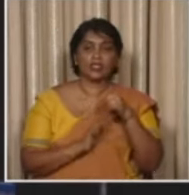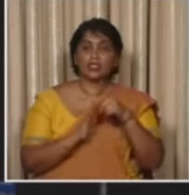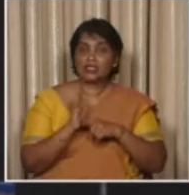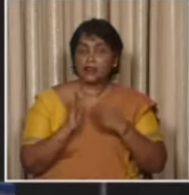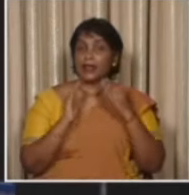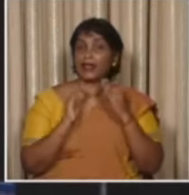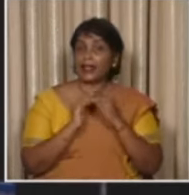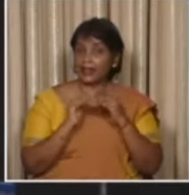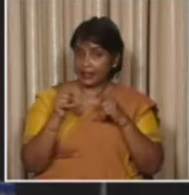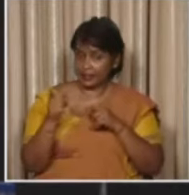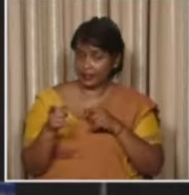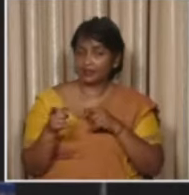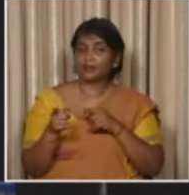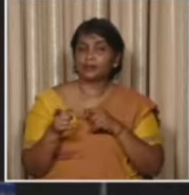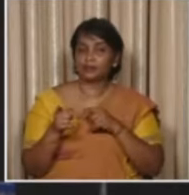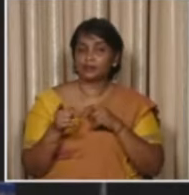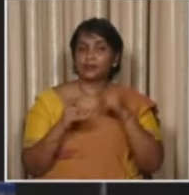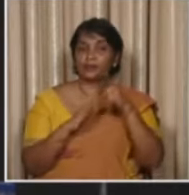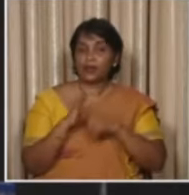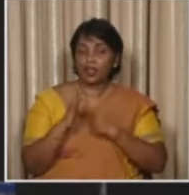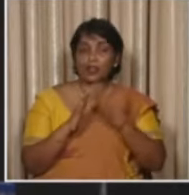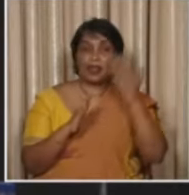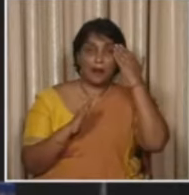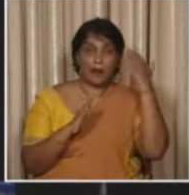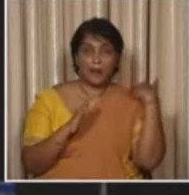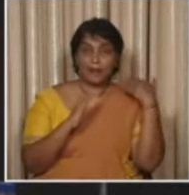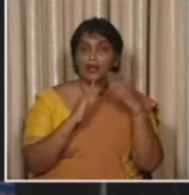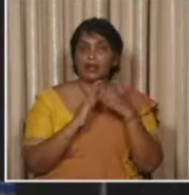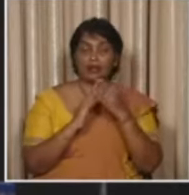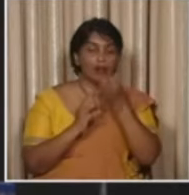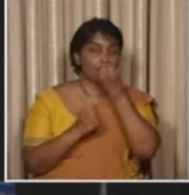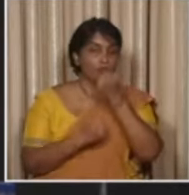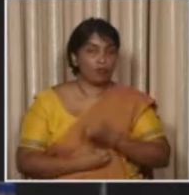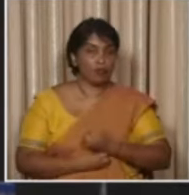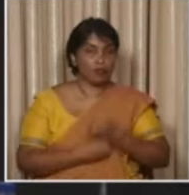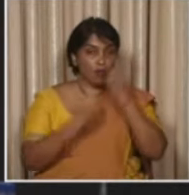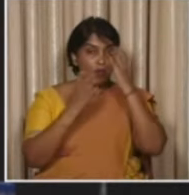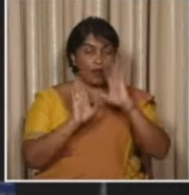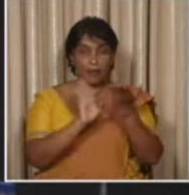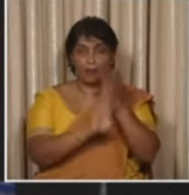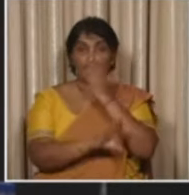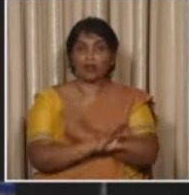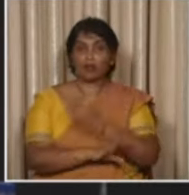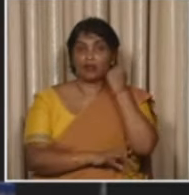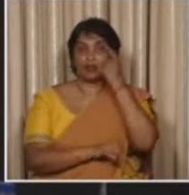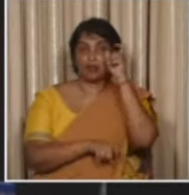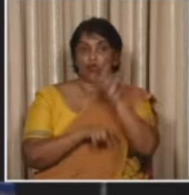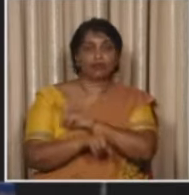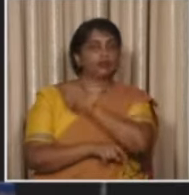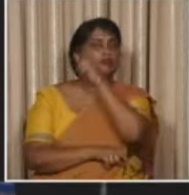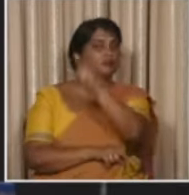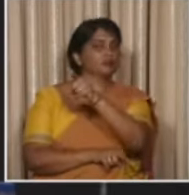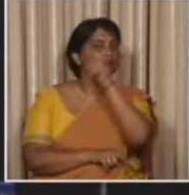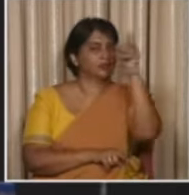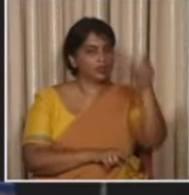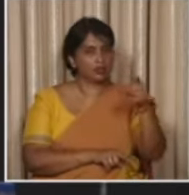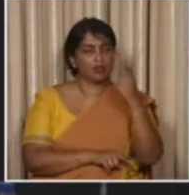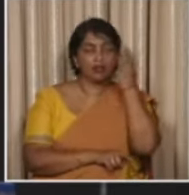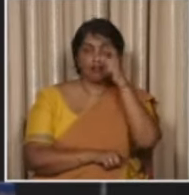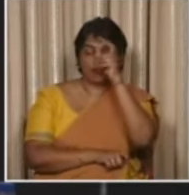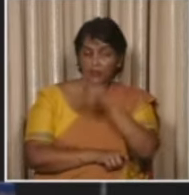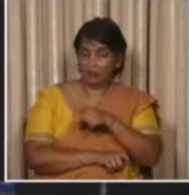ගෙදරටත් ජමීල්ගේ අම්මගේ ගෙදරටත් බෝම්බේ පුපුරව ගන්න කලින් බුද්ධ්‍යාංශ නිලධාරීන් යනවා. එතකොට බුද්ධ්‍යාංශ